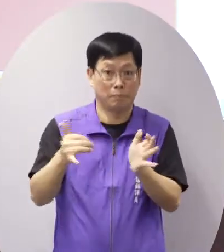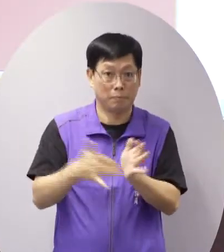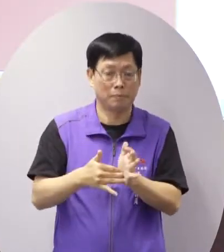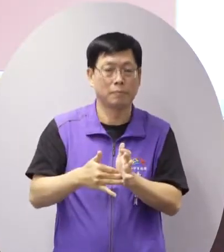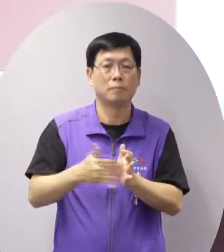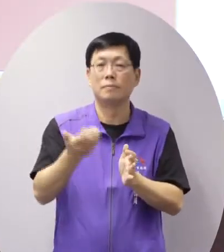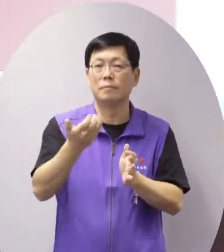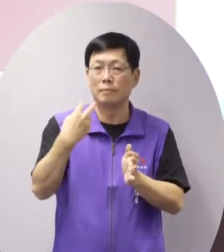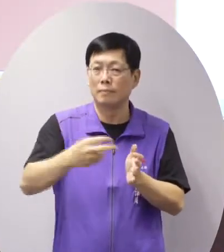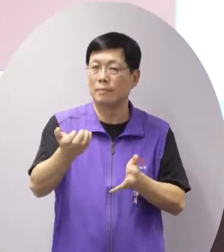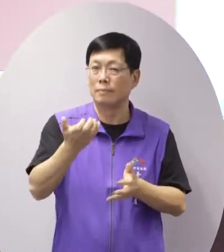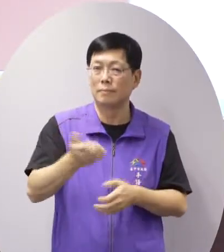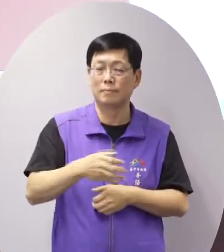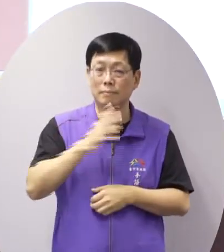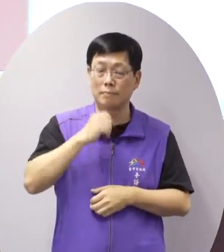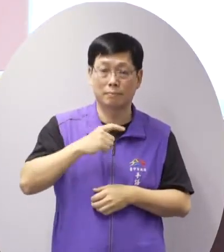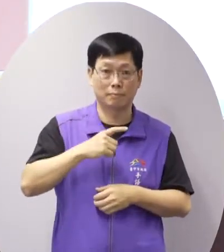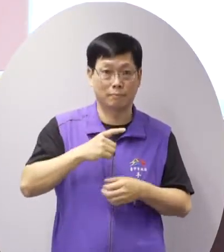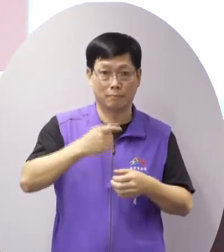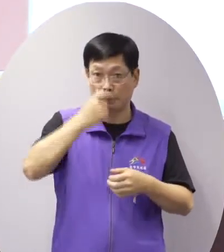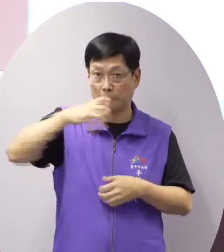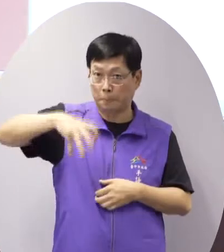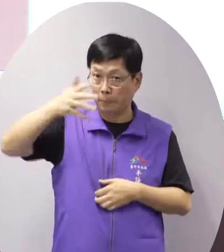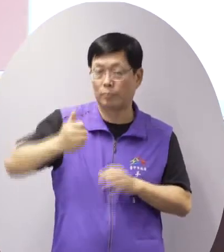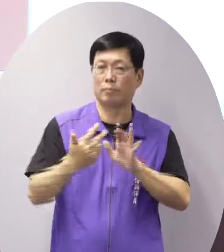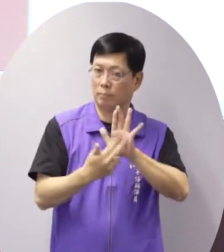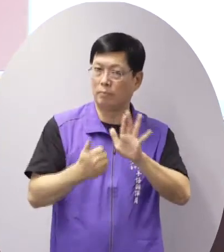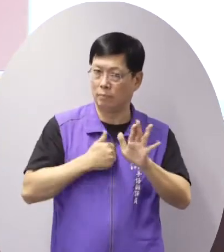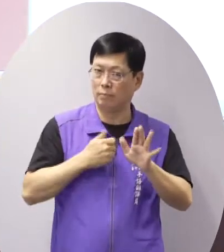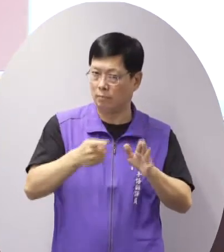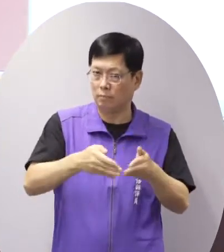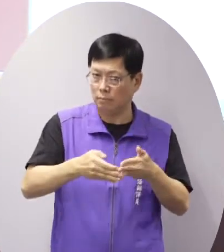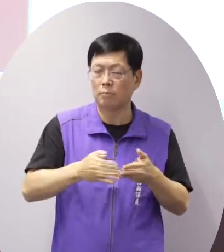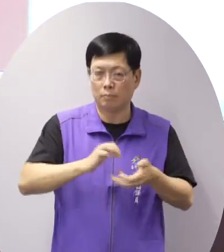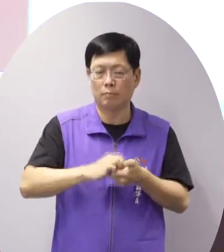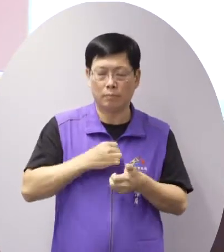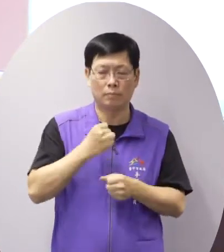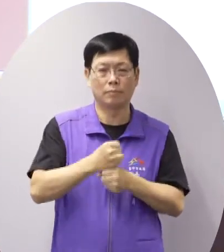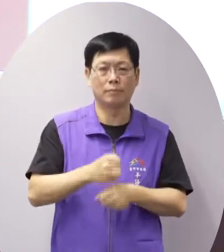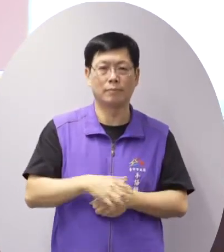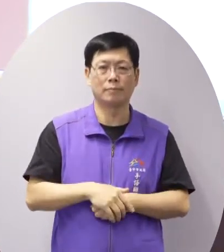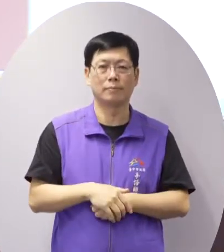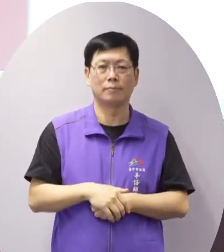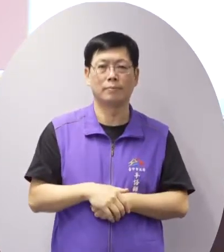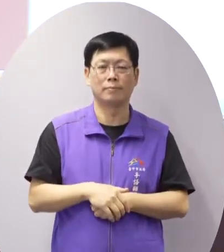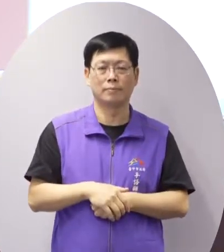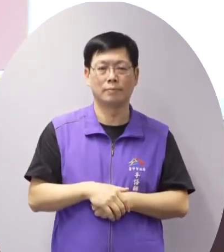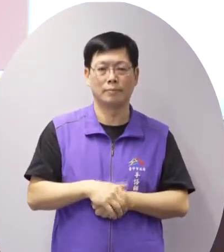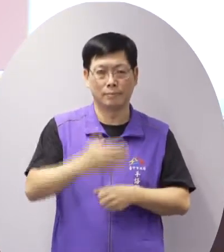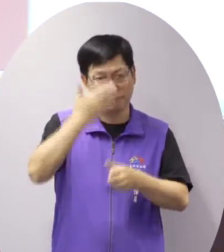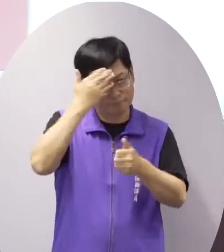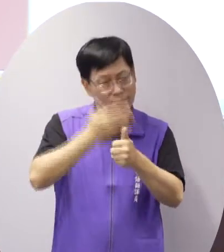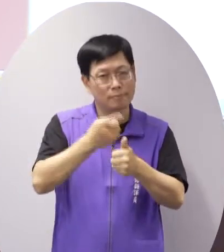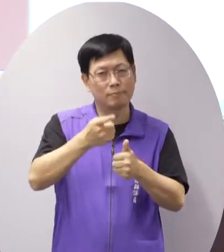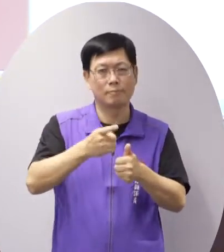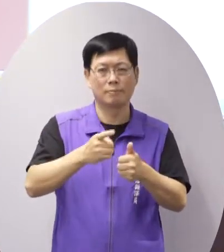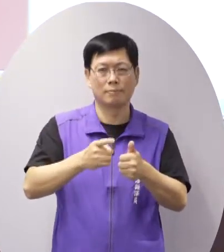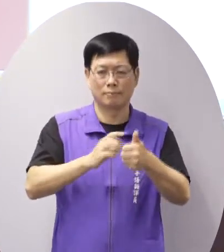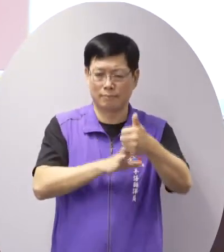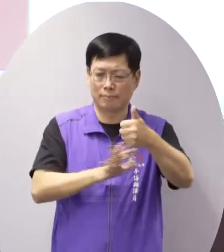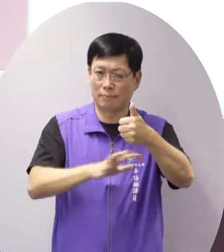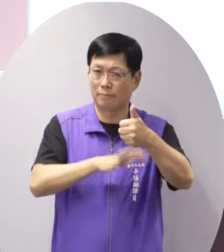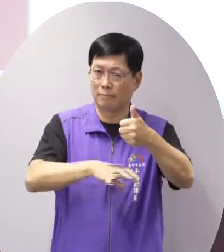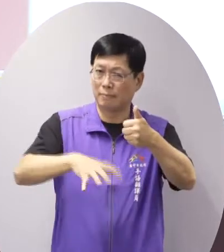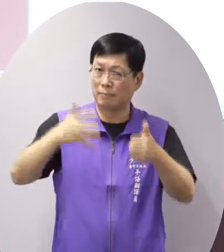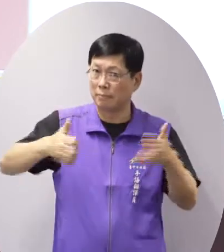且刚刚从蒋处长的报告知道说，这个都是很必要要做的，所以说麻烦各个首